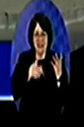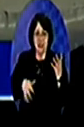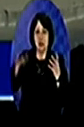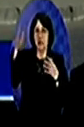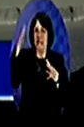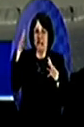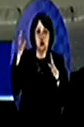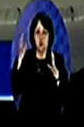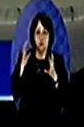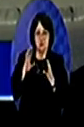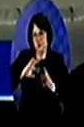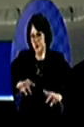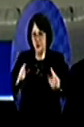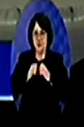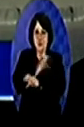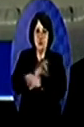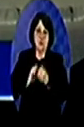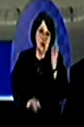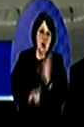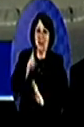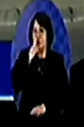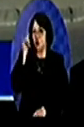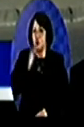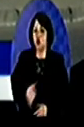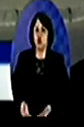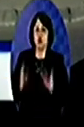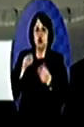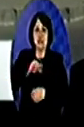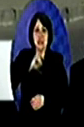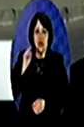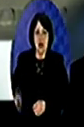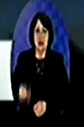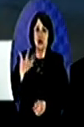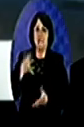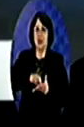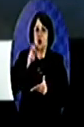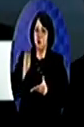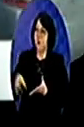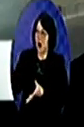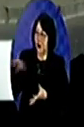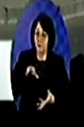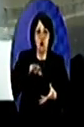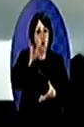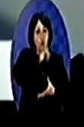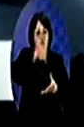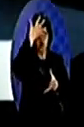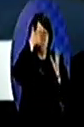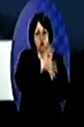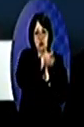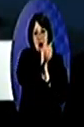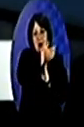анх эхлүүлсэн. Бид нар анх хятадын хөнгөлтөө зээл 5 тэрбум, дараа нь төсөвт мөнгө суулгаж агаад 10 тэрбумын хүрээнд